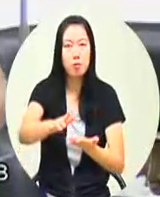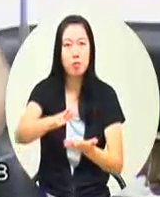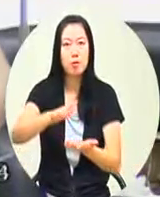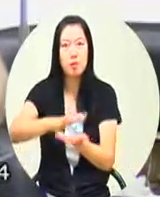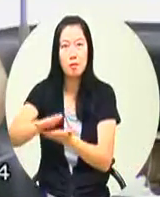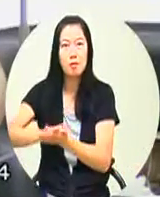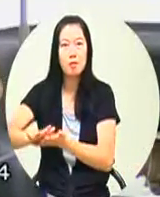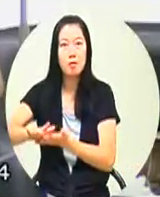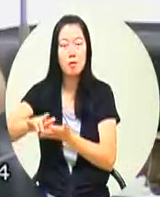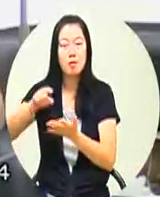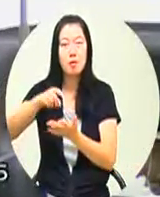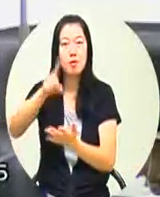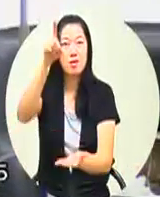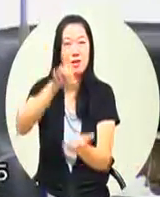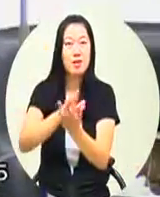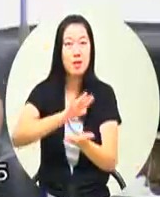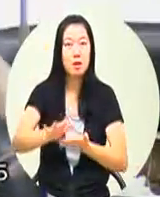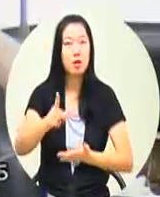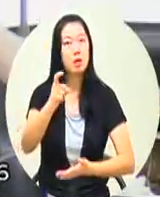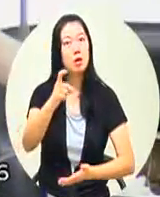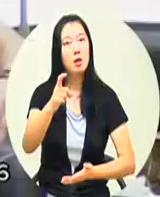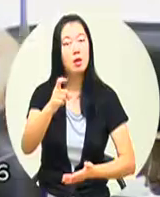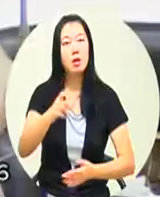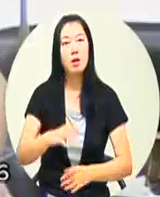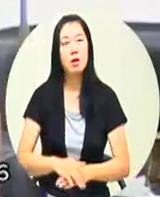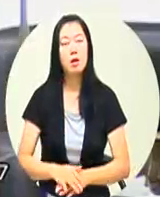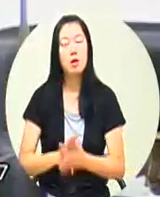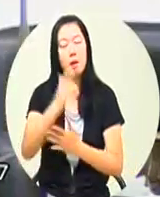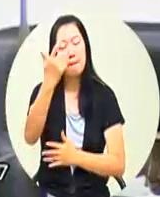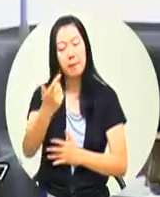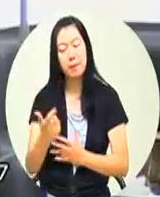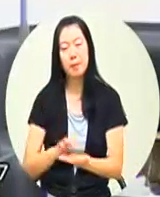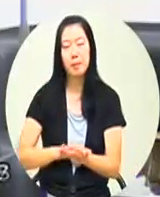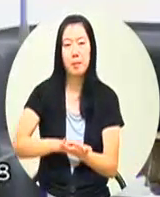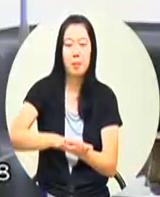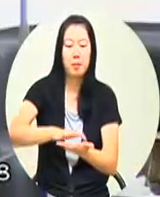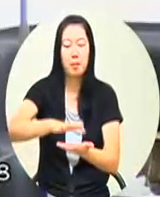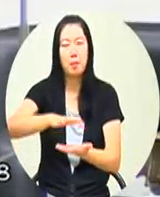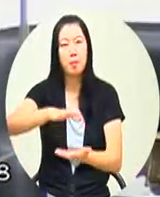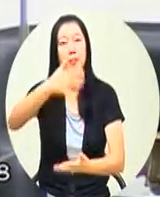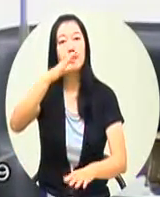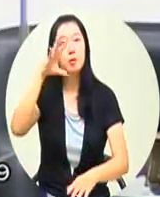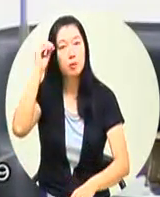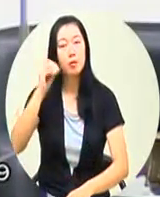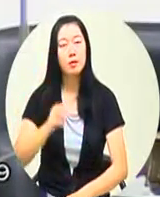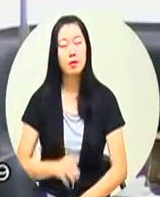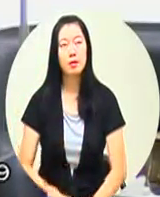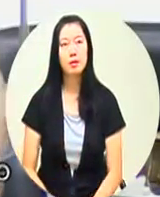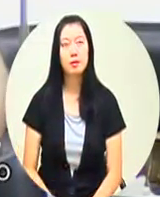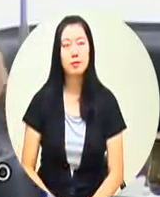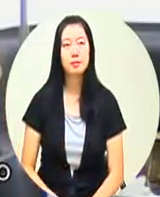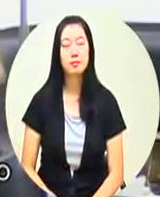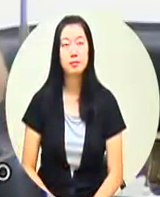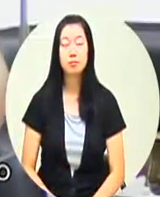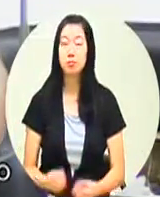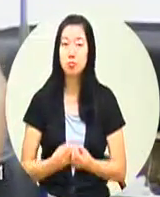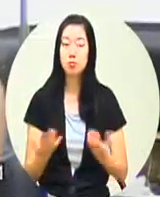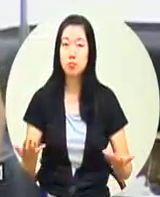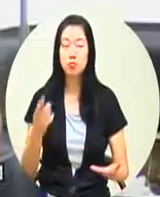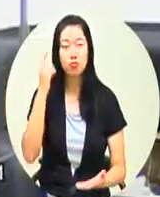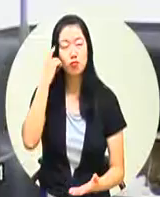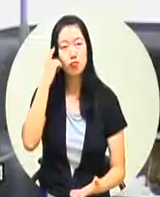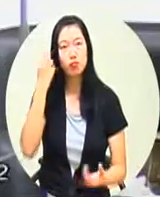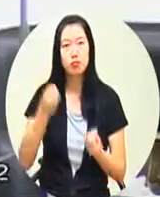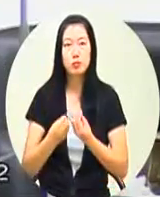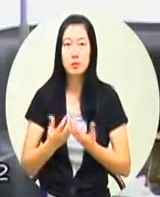计啊，嘛是讲哦，很暂时。每一刻，你未来个过一阵嘛，是搁会搁沉淀啊。阿叔，你要怎样去